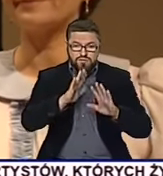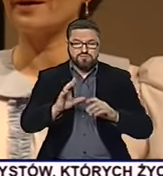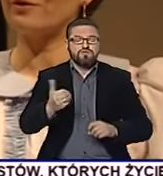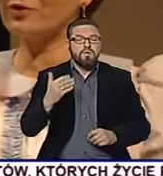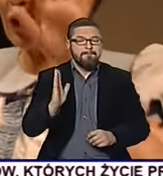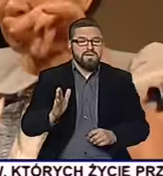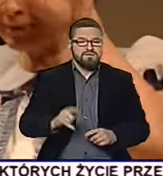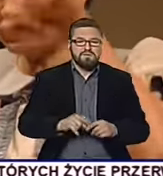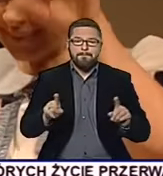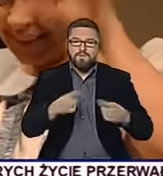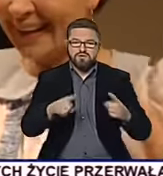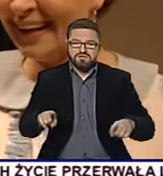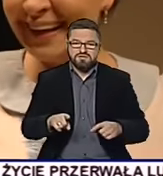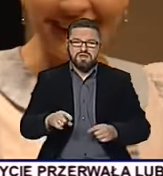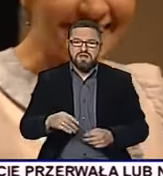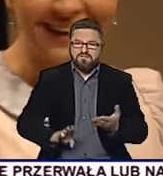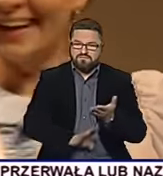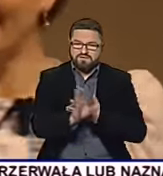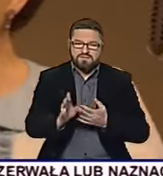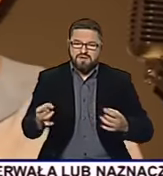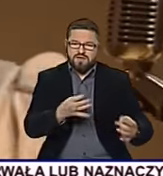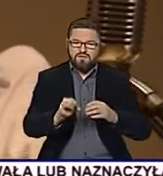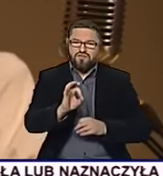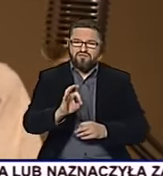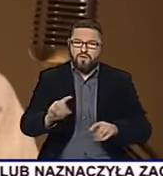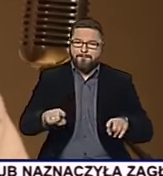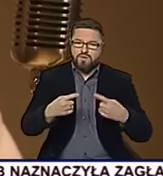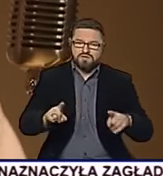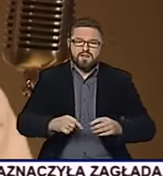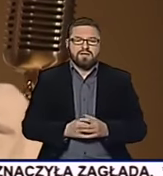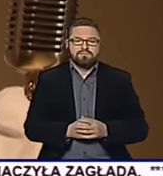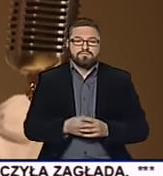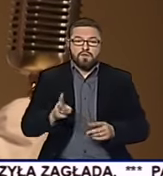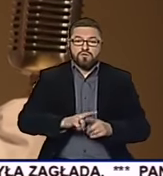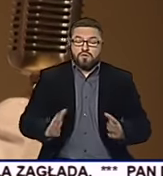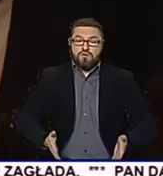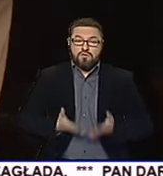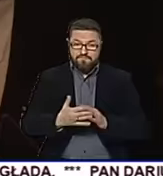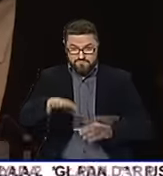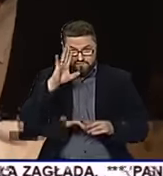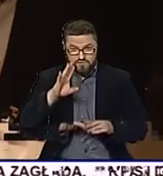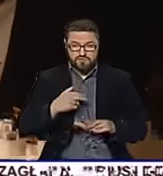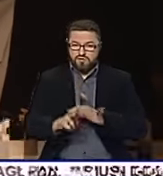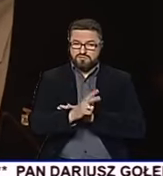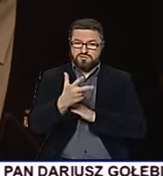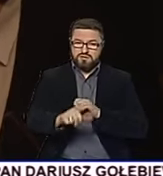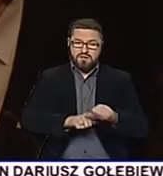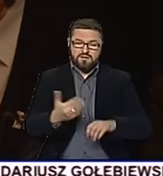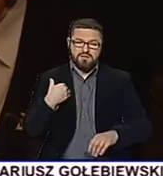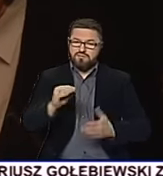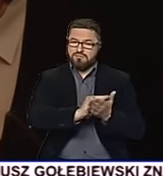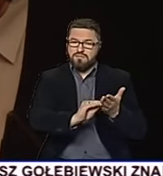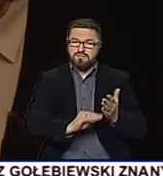spektaklu muzycznym pod tytułem Grają twoją piosenkę, rzecz o Andrzeju Właście, który urodzony w Łodzi 83 lata temu